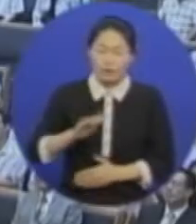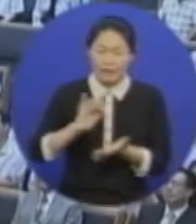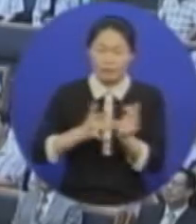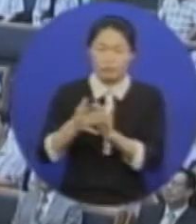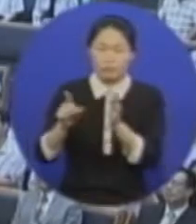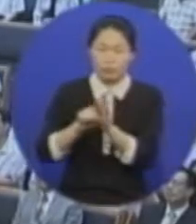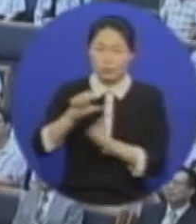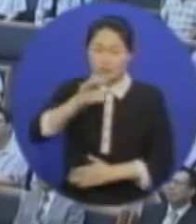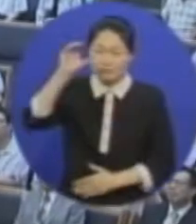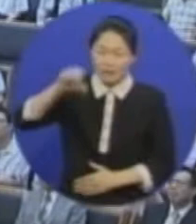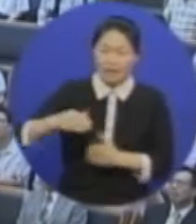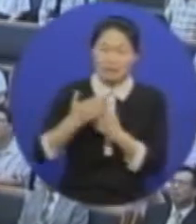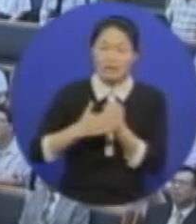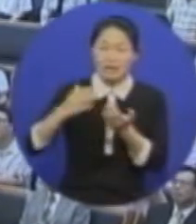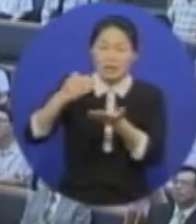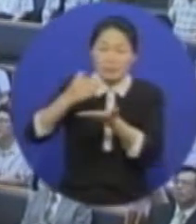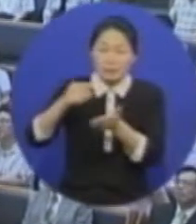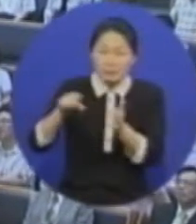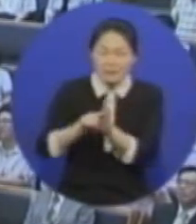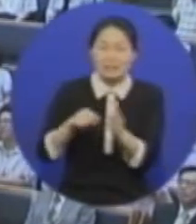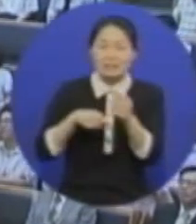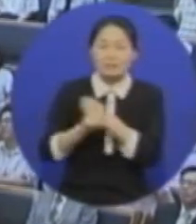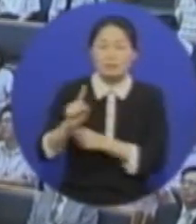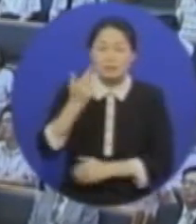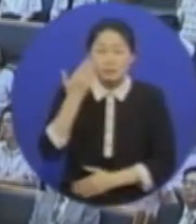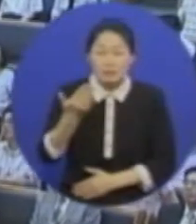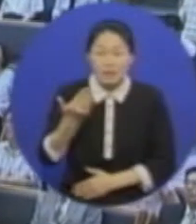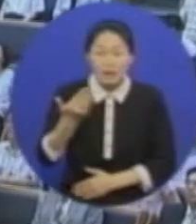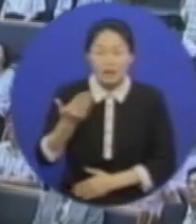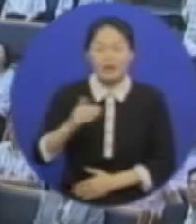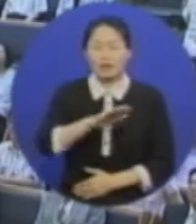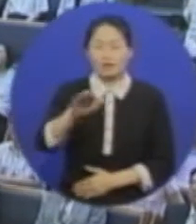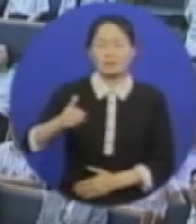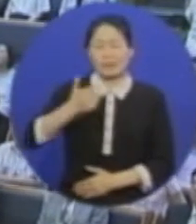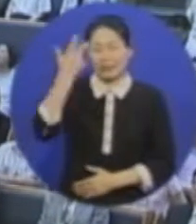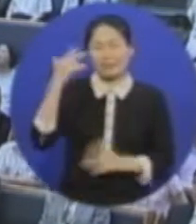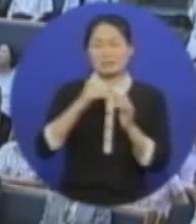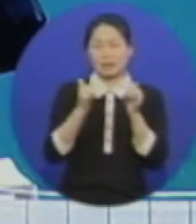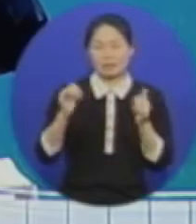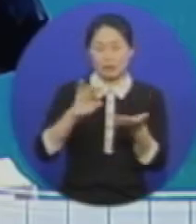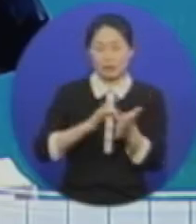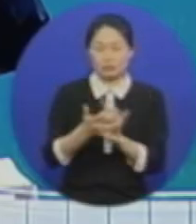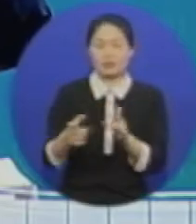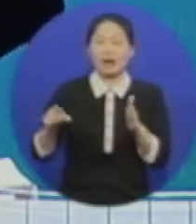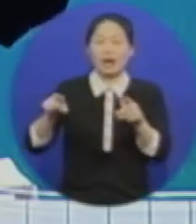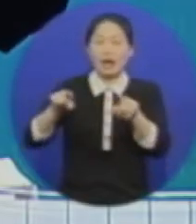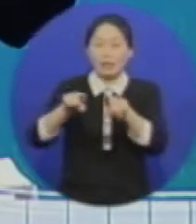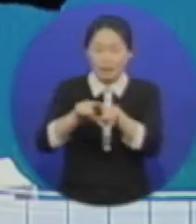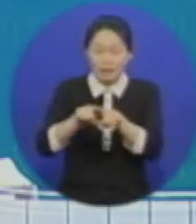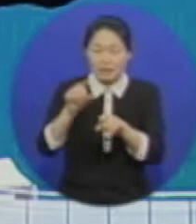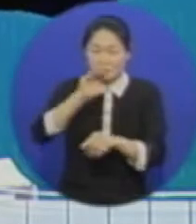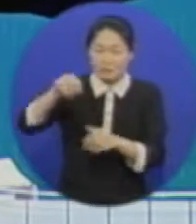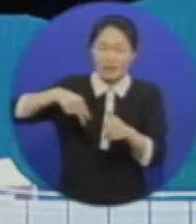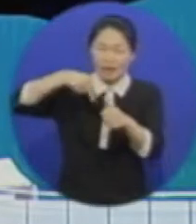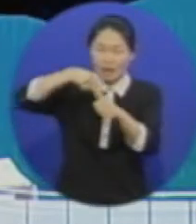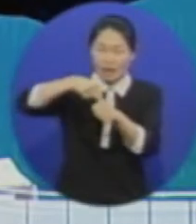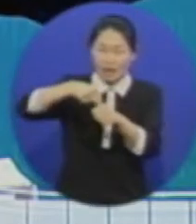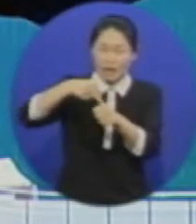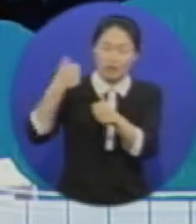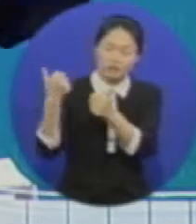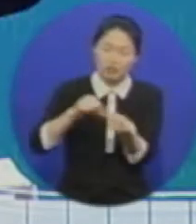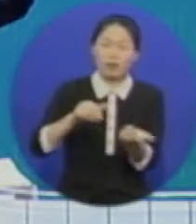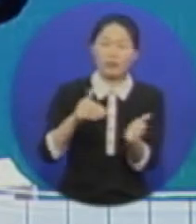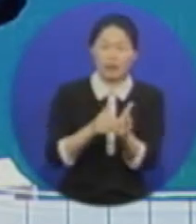이미 드신다는 말은 무슨 뜻입니까 여러분의 예 사람이 예수님과 함께 십자가에 죽었다고 하는